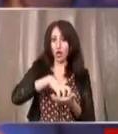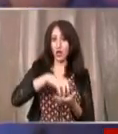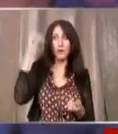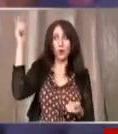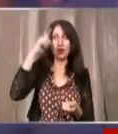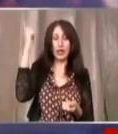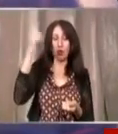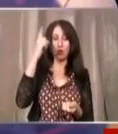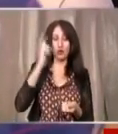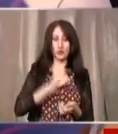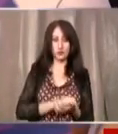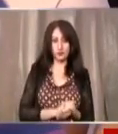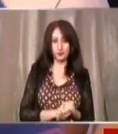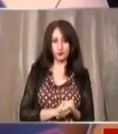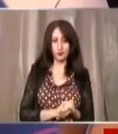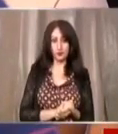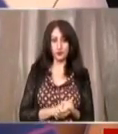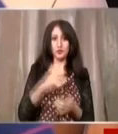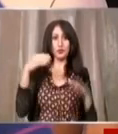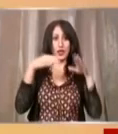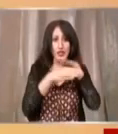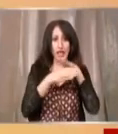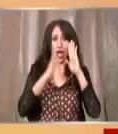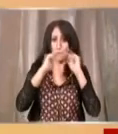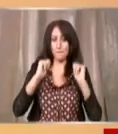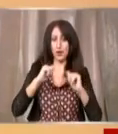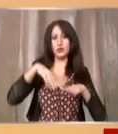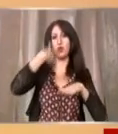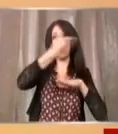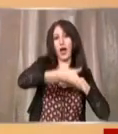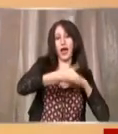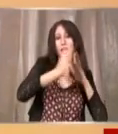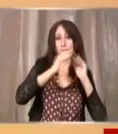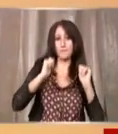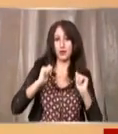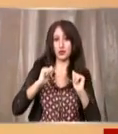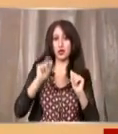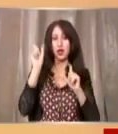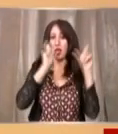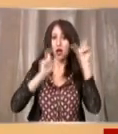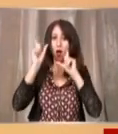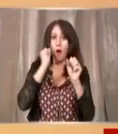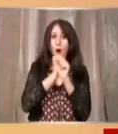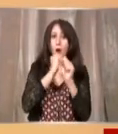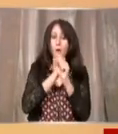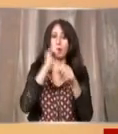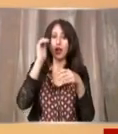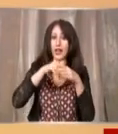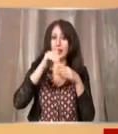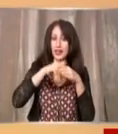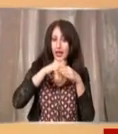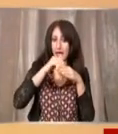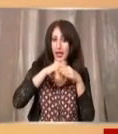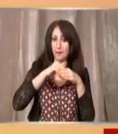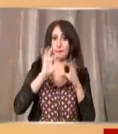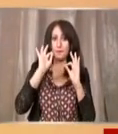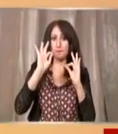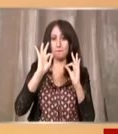الجمهوريه، فعلينا كلنا ان احنا نعلن كده ان احنا نخرج جميعا وندي باصواتنا بحريه